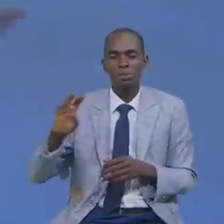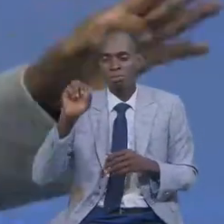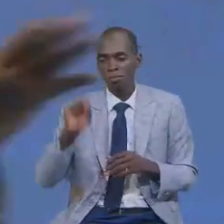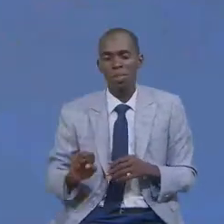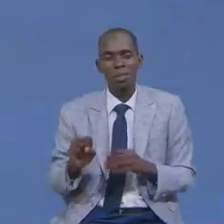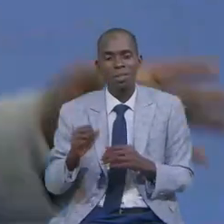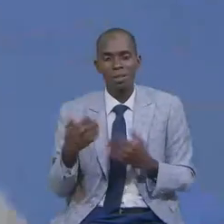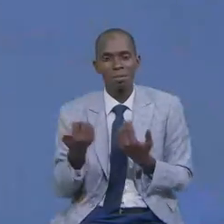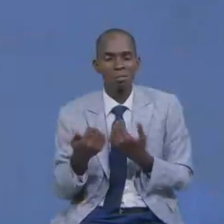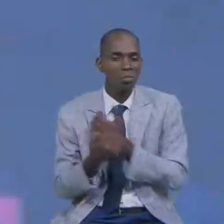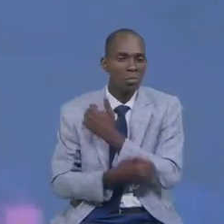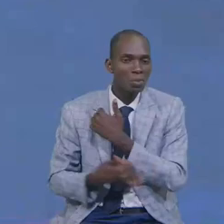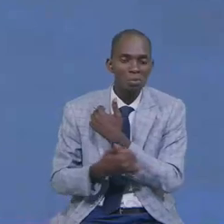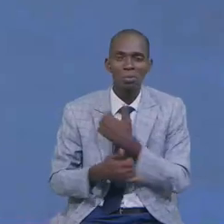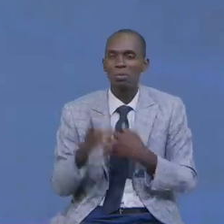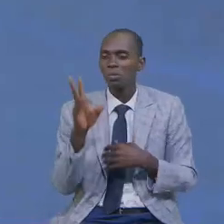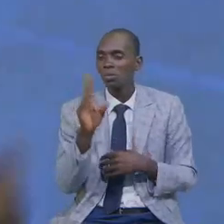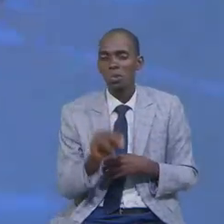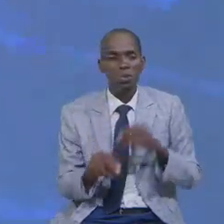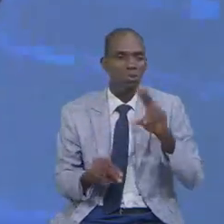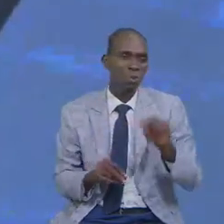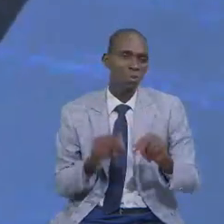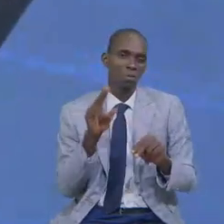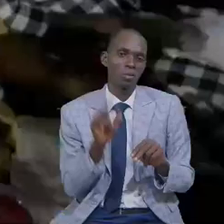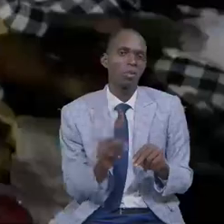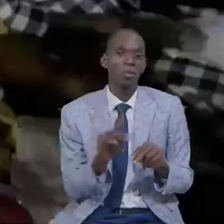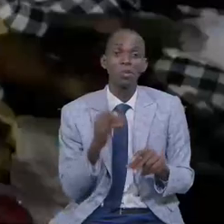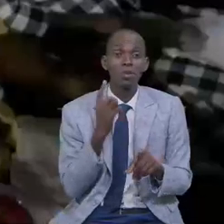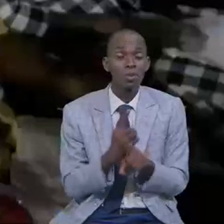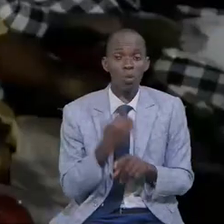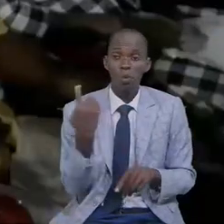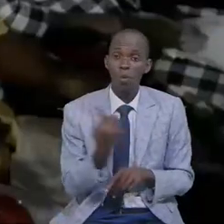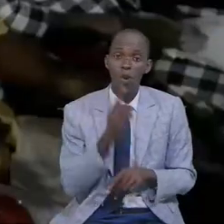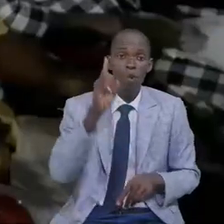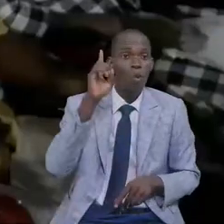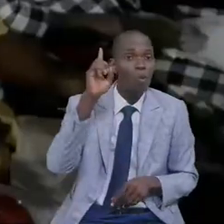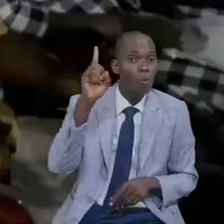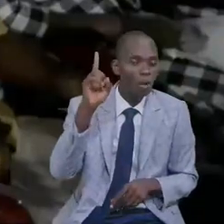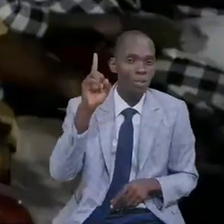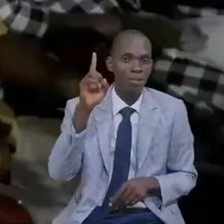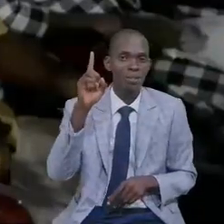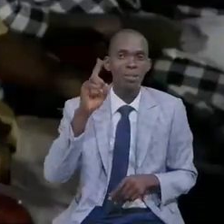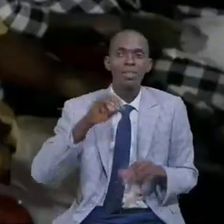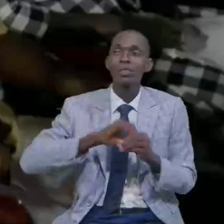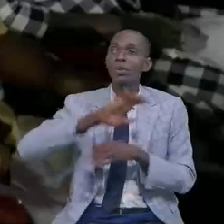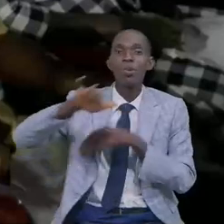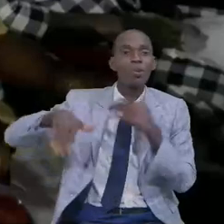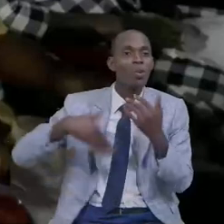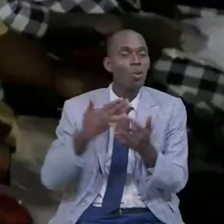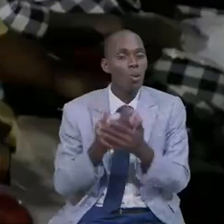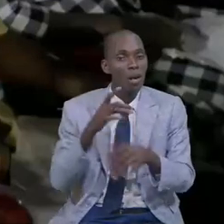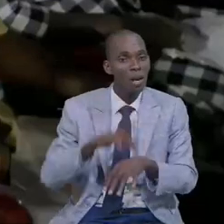est un médiateur. Non, non, non! Un seul. Pour toute la terre. Et son nom